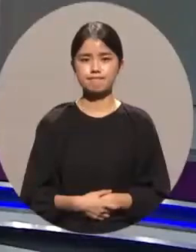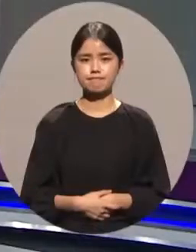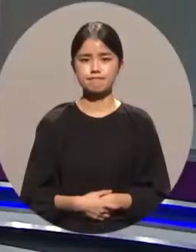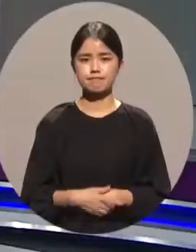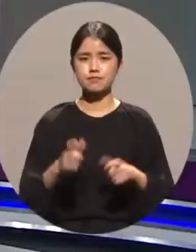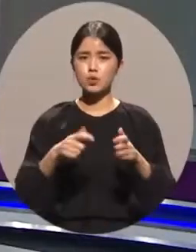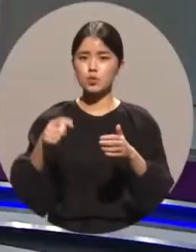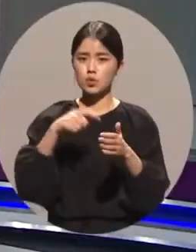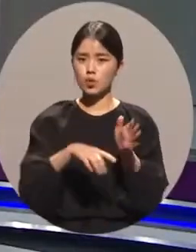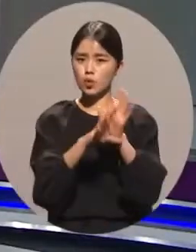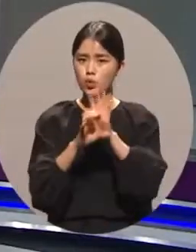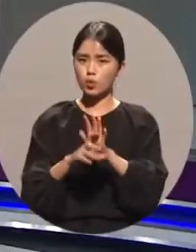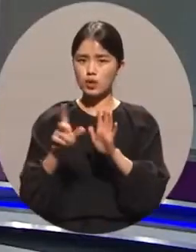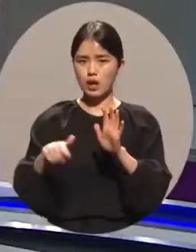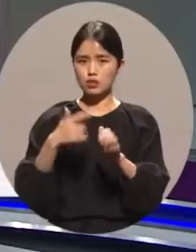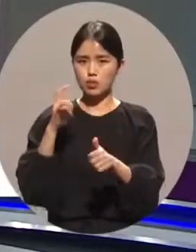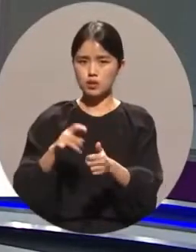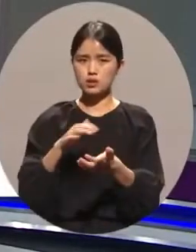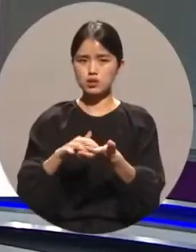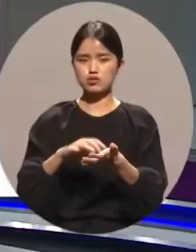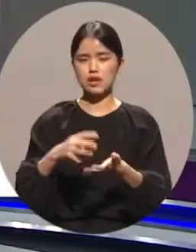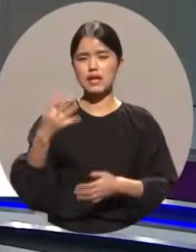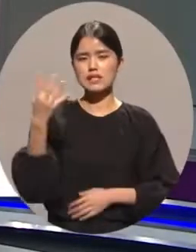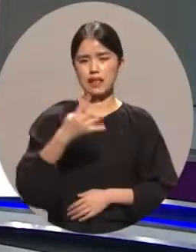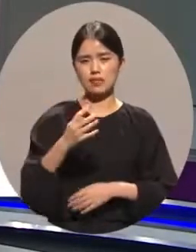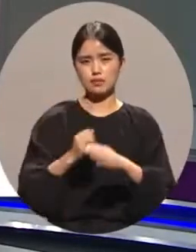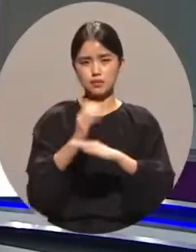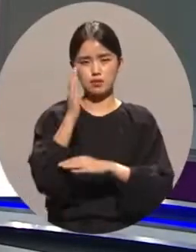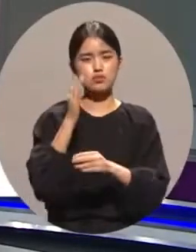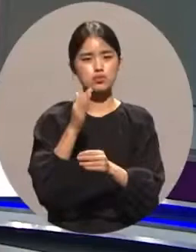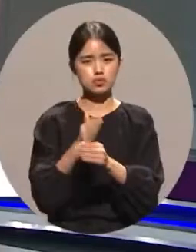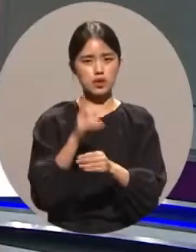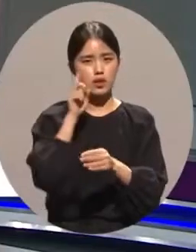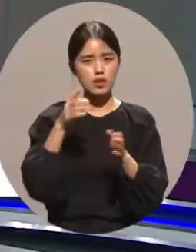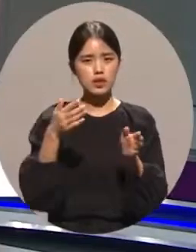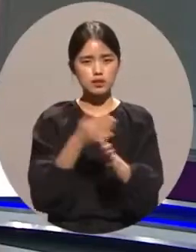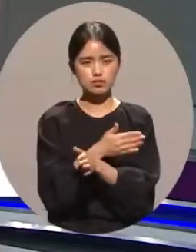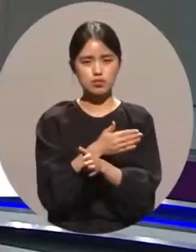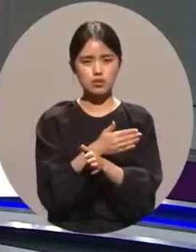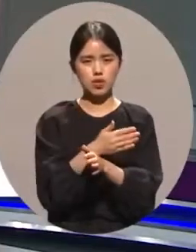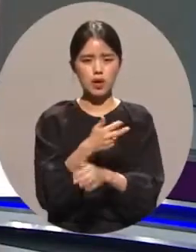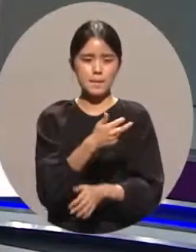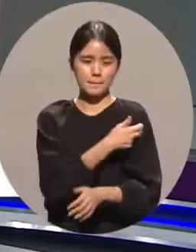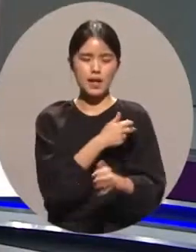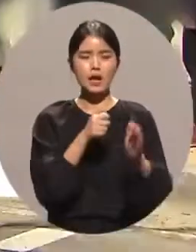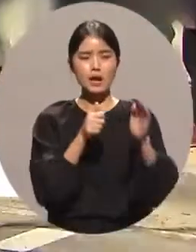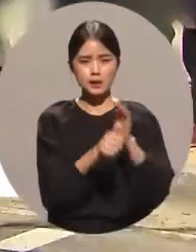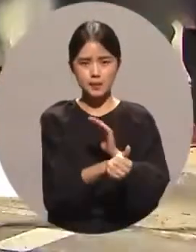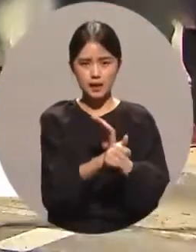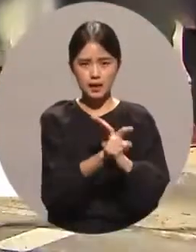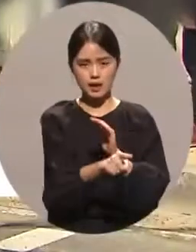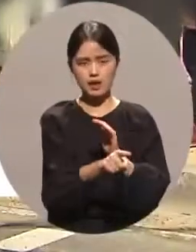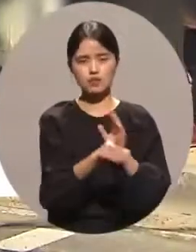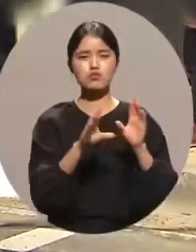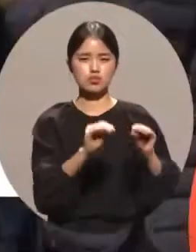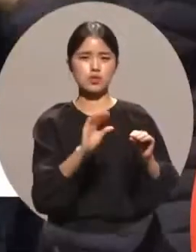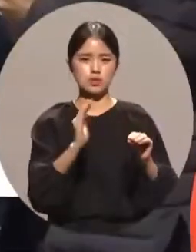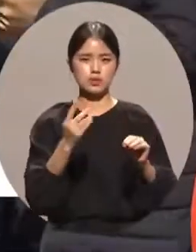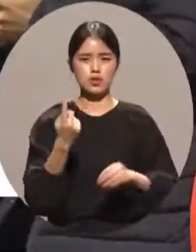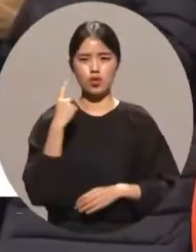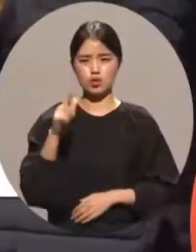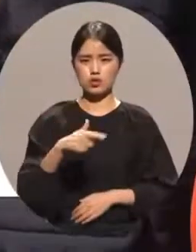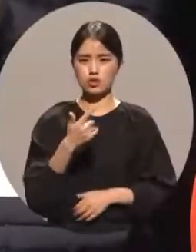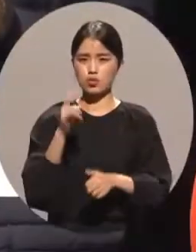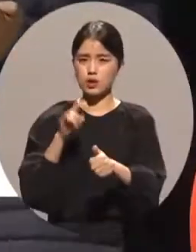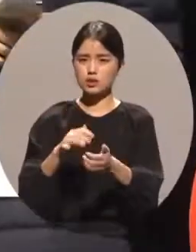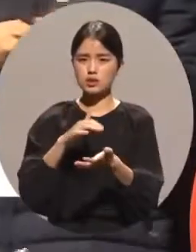돈을 콘 알고 1일 확진 자가 연일 4천 명을 넘어서는 가운데 내일부터 방어 패스가 중단됩니다 어제 하루 톤의 코넬